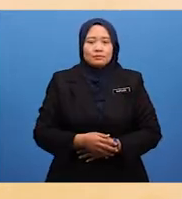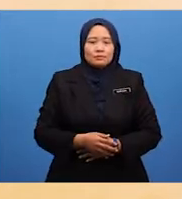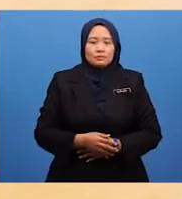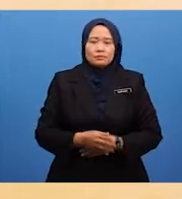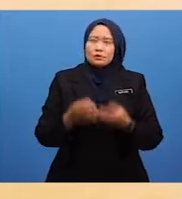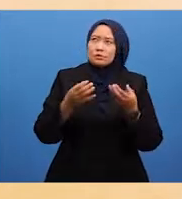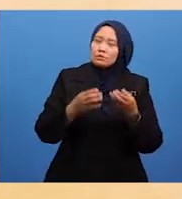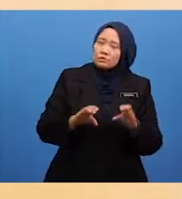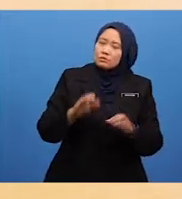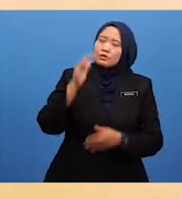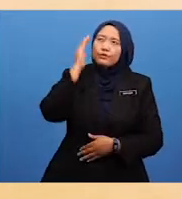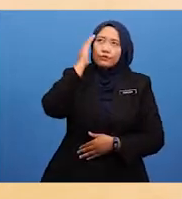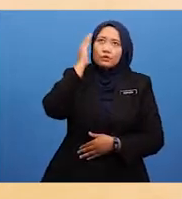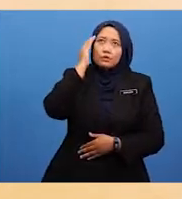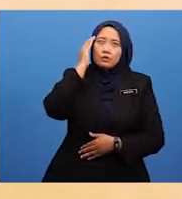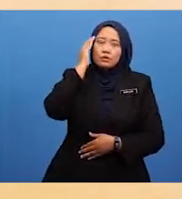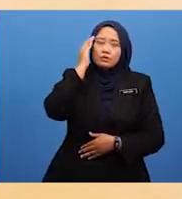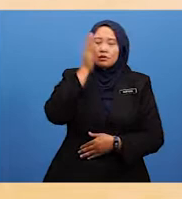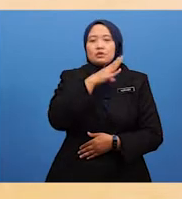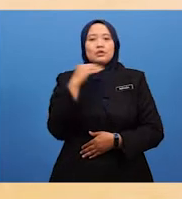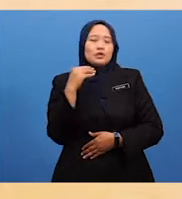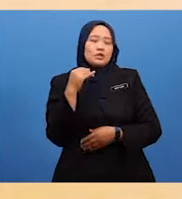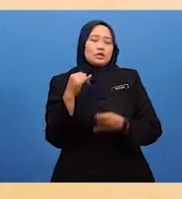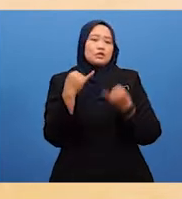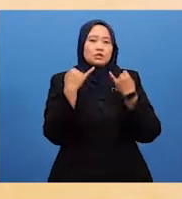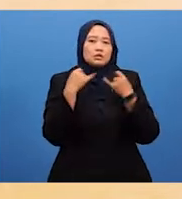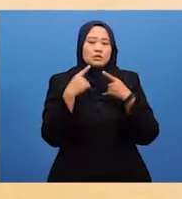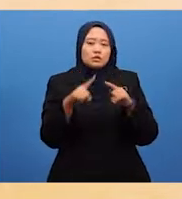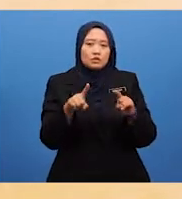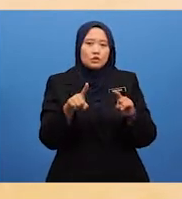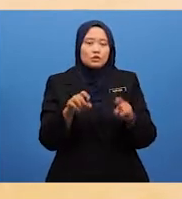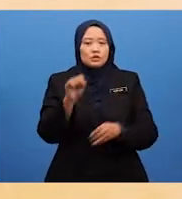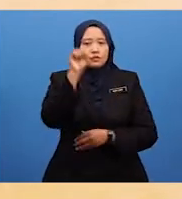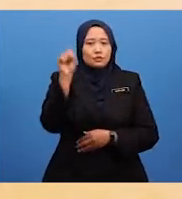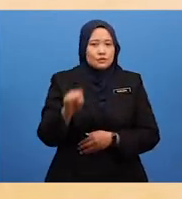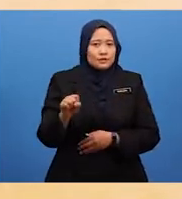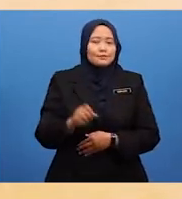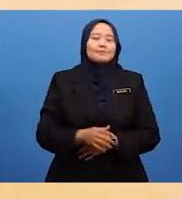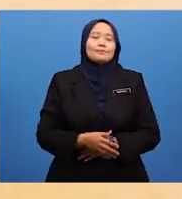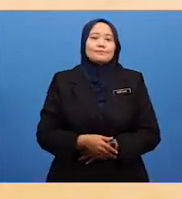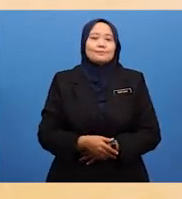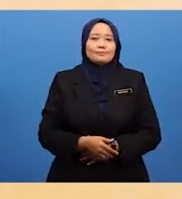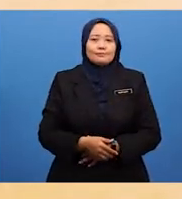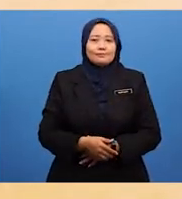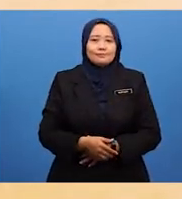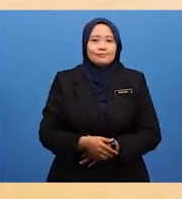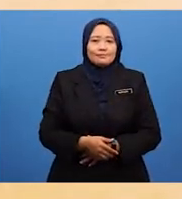Cuba kamu berfikir dan menjawab soalan ini dalam masa 10 saat.